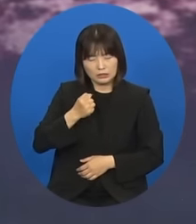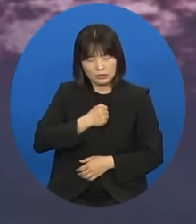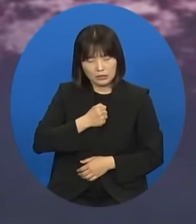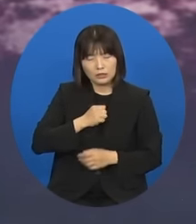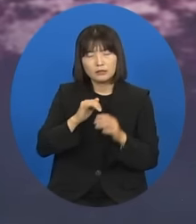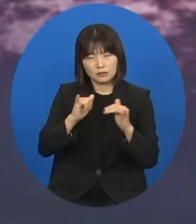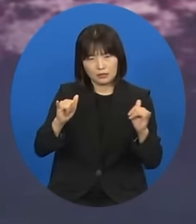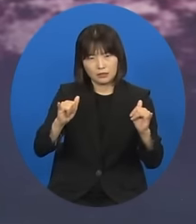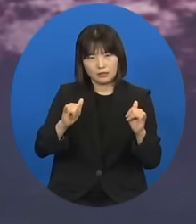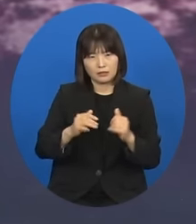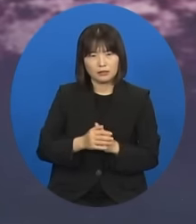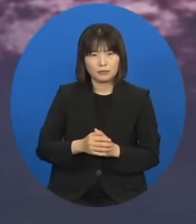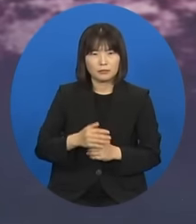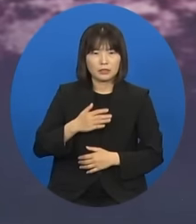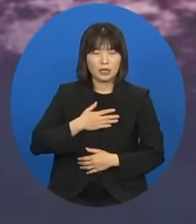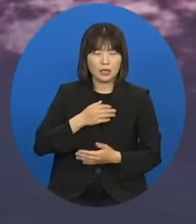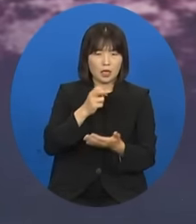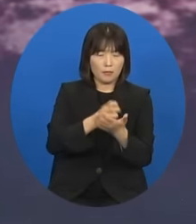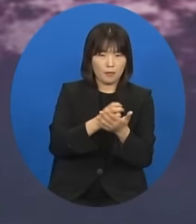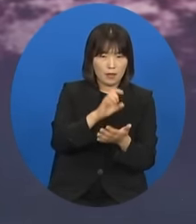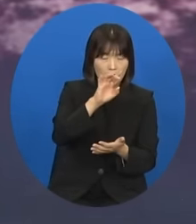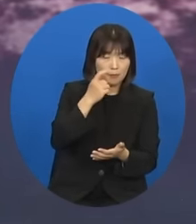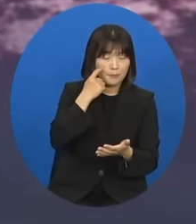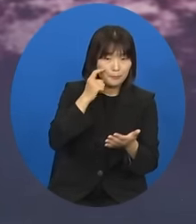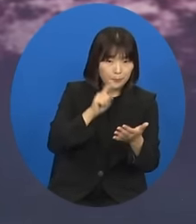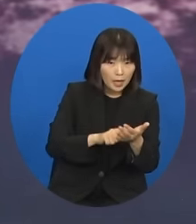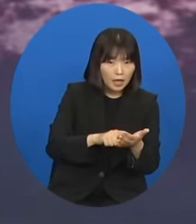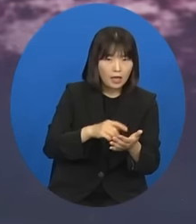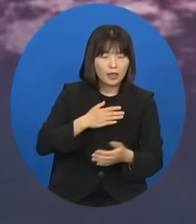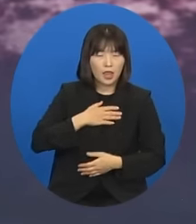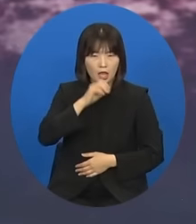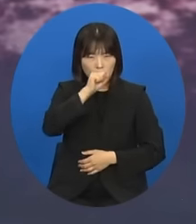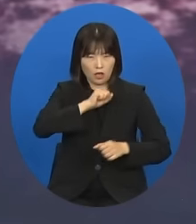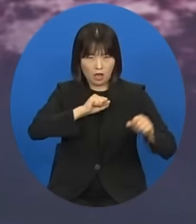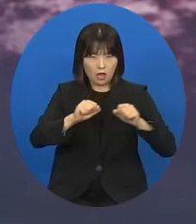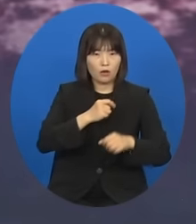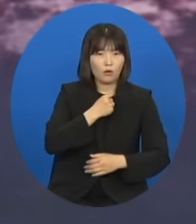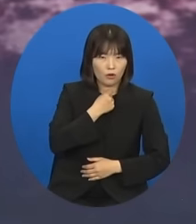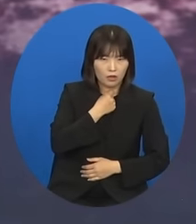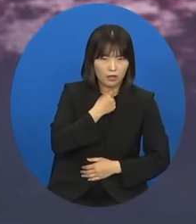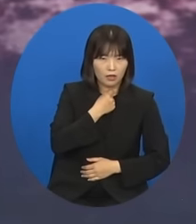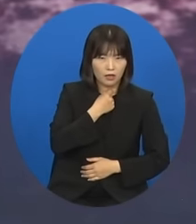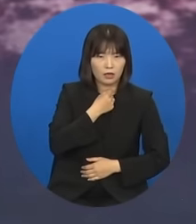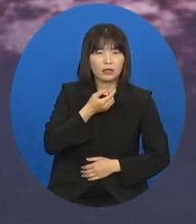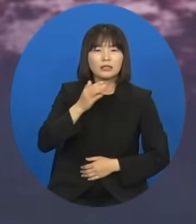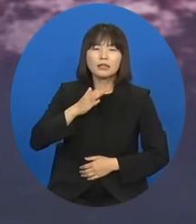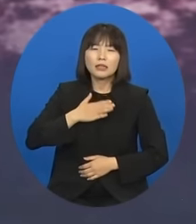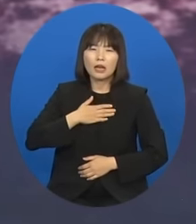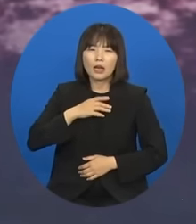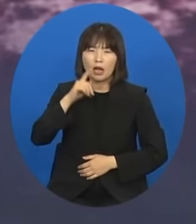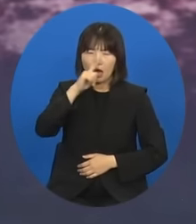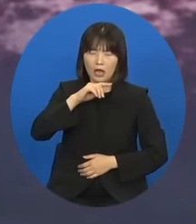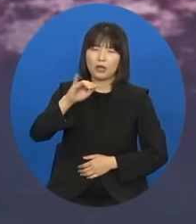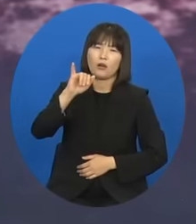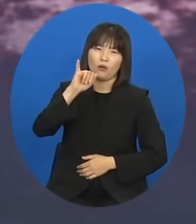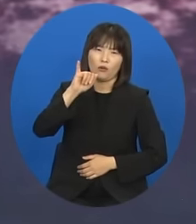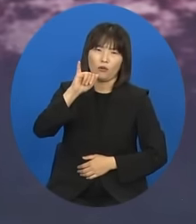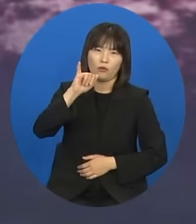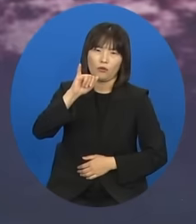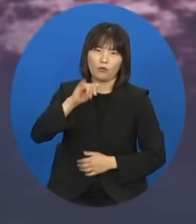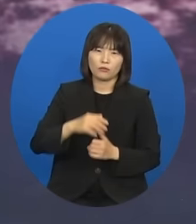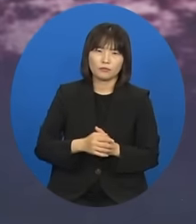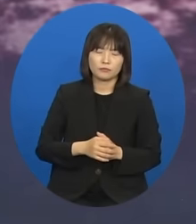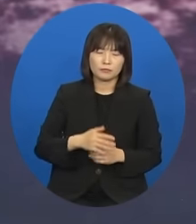21절에 나는 법칙 하를 발견했습니다 나는 선을 행하고자 하는데 이러한 나에게 악이 붙어 있다는 거예